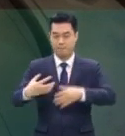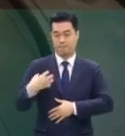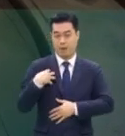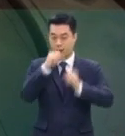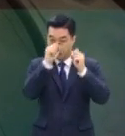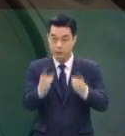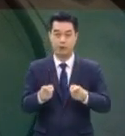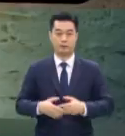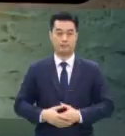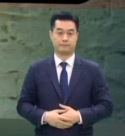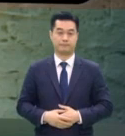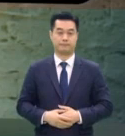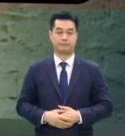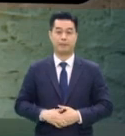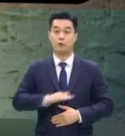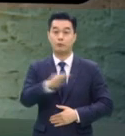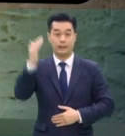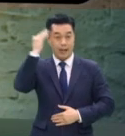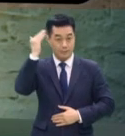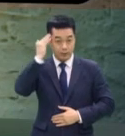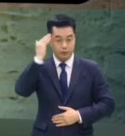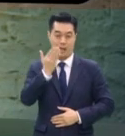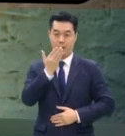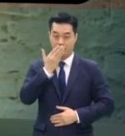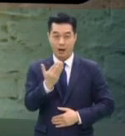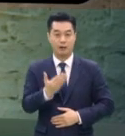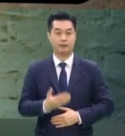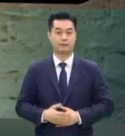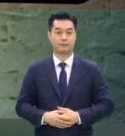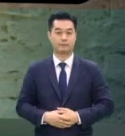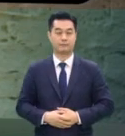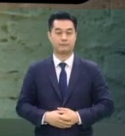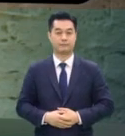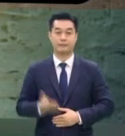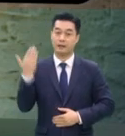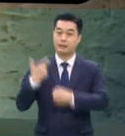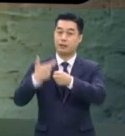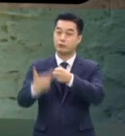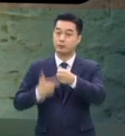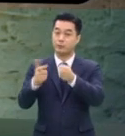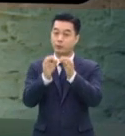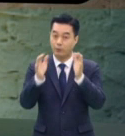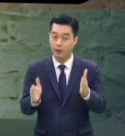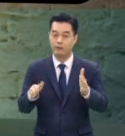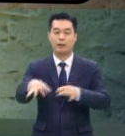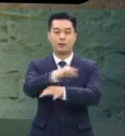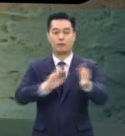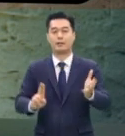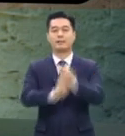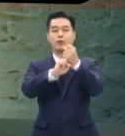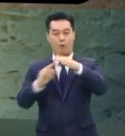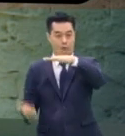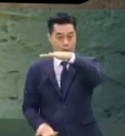때입니다 우리 대한민국은 할 수 있습니다 지난 60년 동안 경제의 기적을